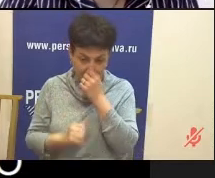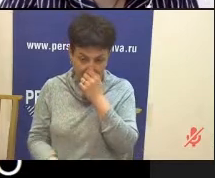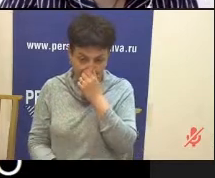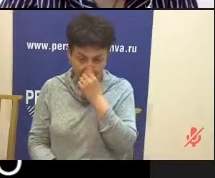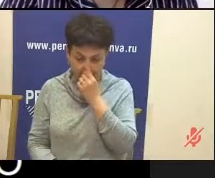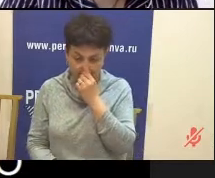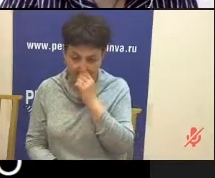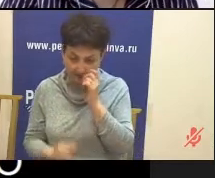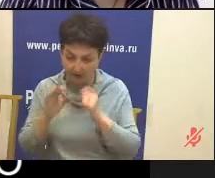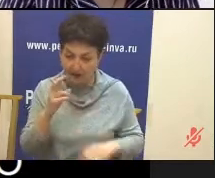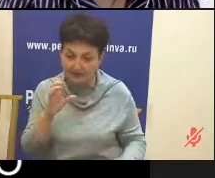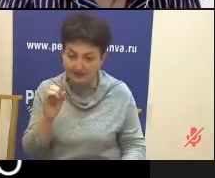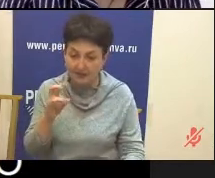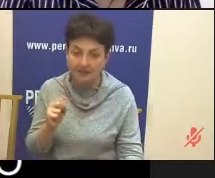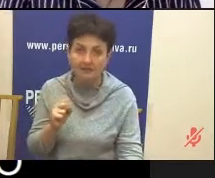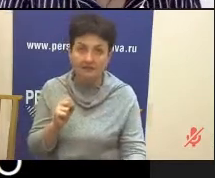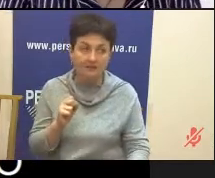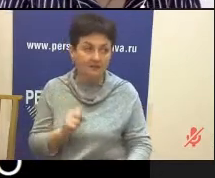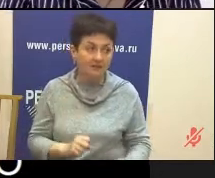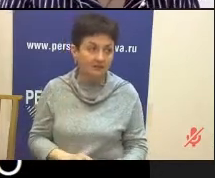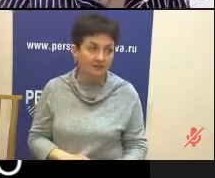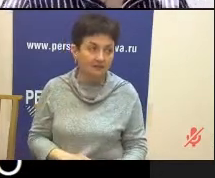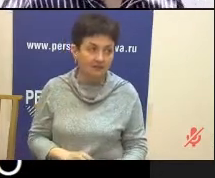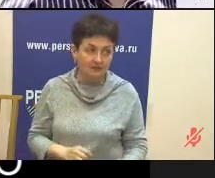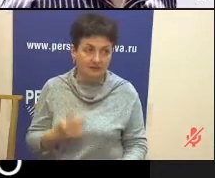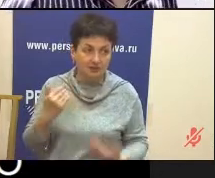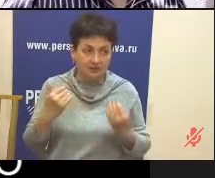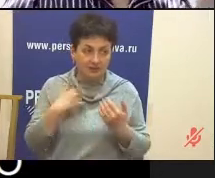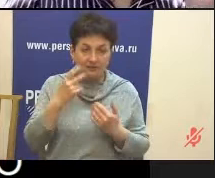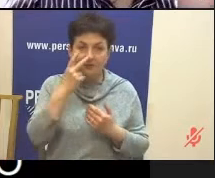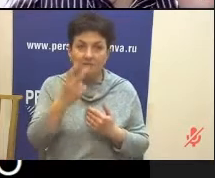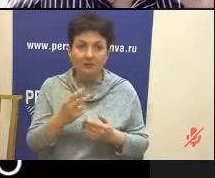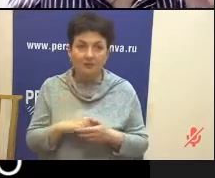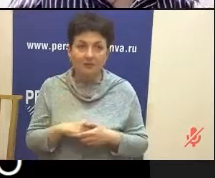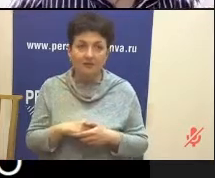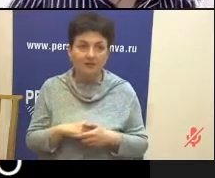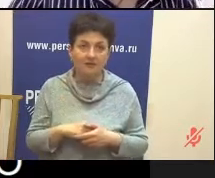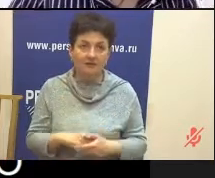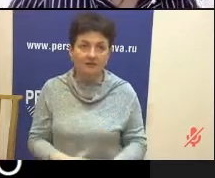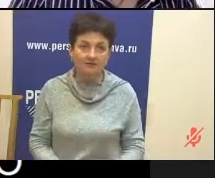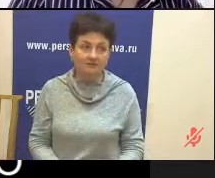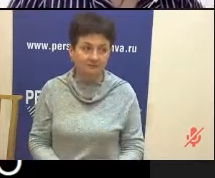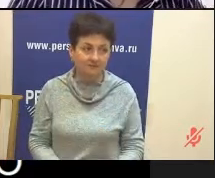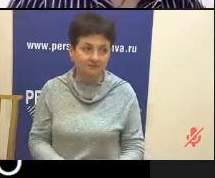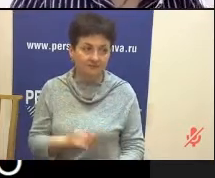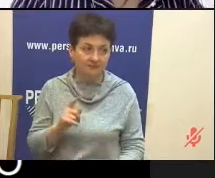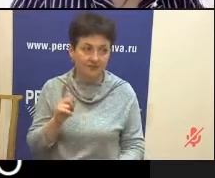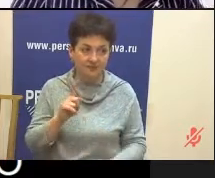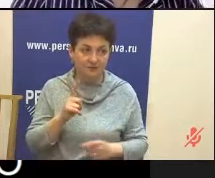смотреть на вещи. Так, Оксана, давайте я посмотрю сейчас,